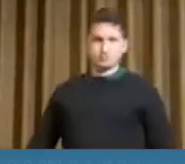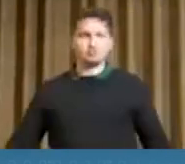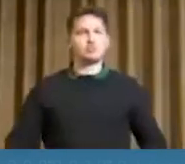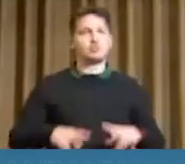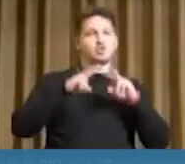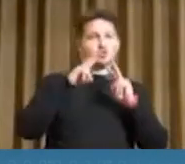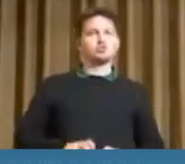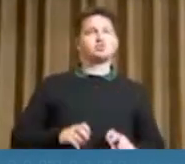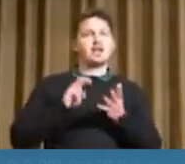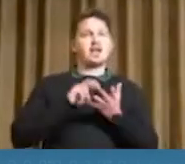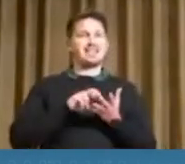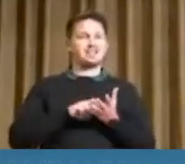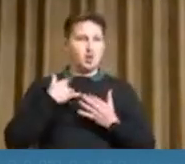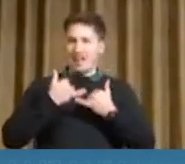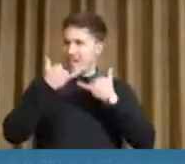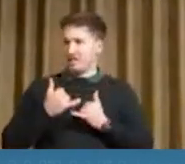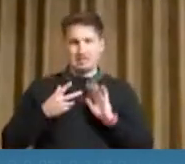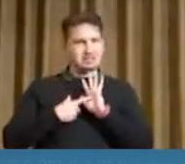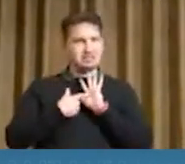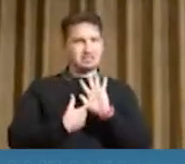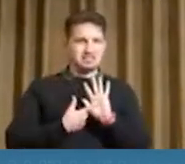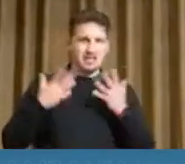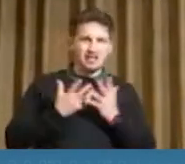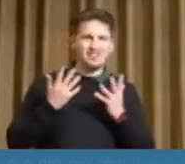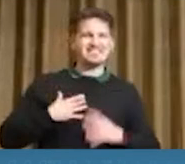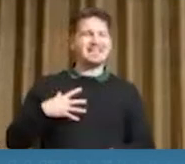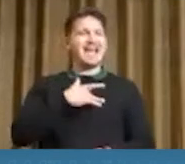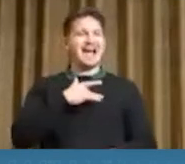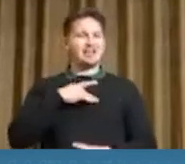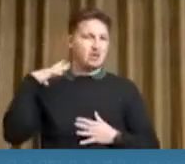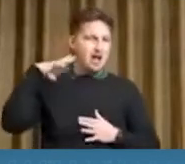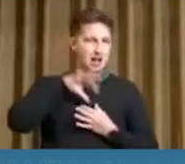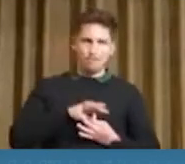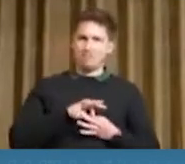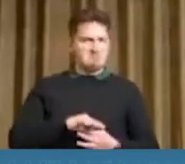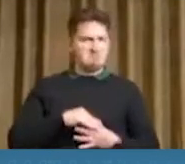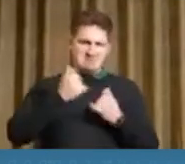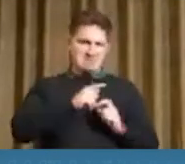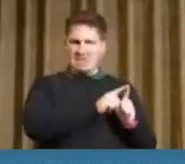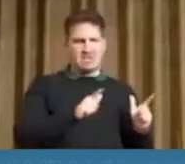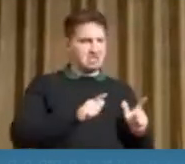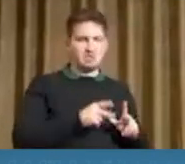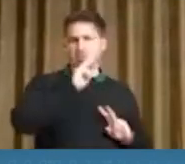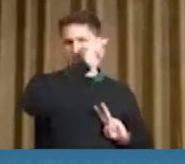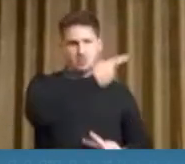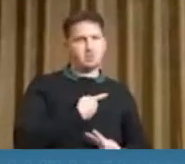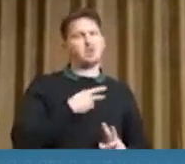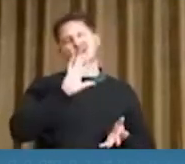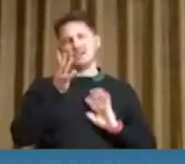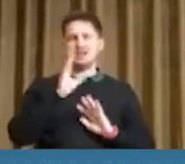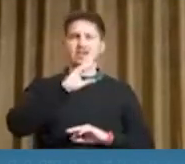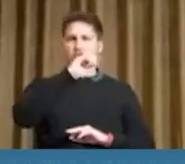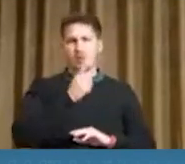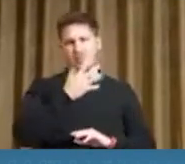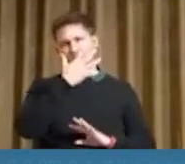höhere kardiale Mitbeteiligung, als das bisher in der Literatur bekannt ist. Das sind ja die Daten, schwanken ja so zwischen 0,5